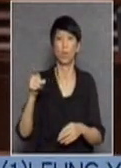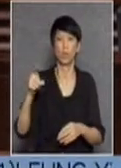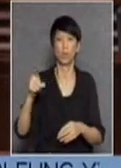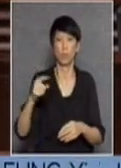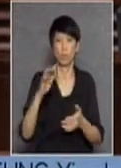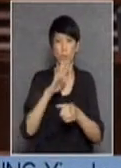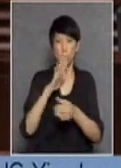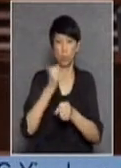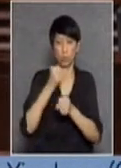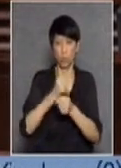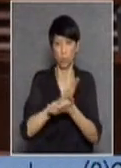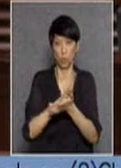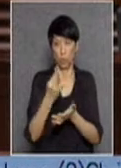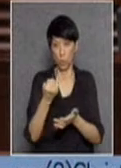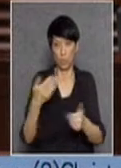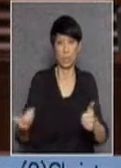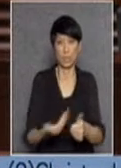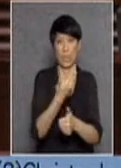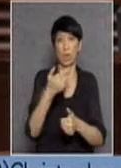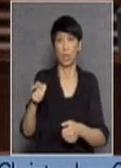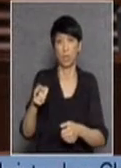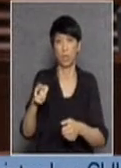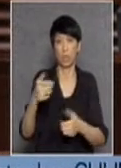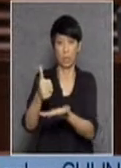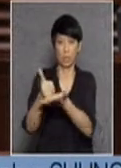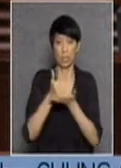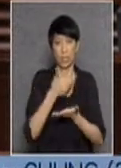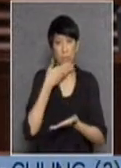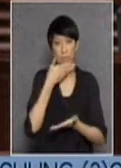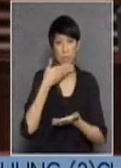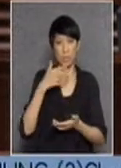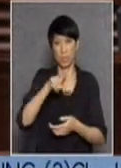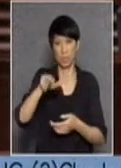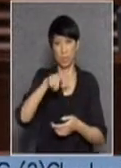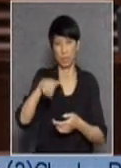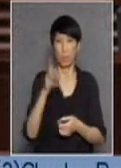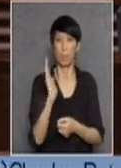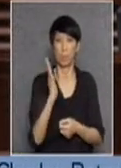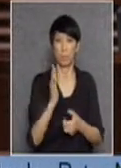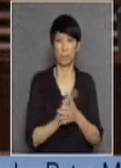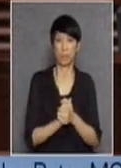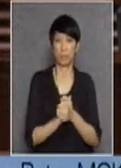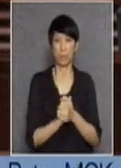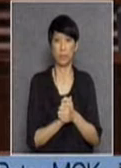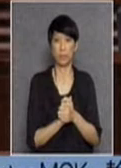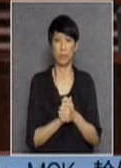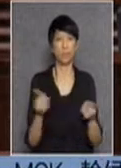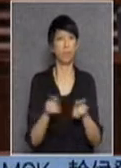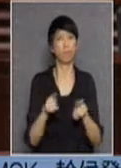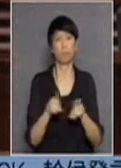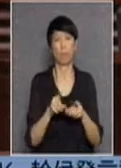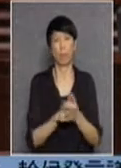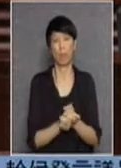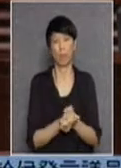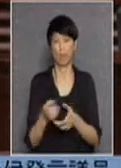咗佢啦。我就请呢个后生仔8,500元。一样。主席，系啲咁